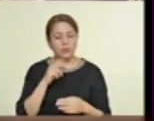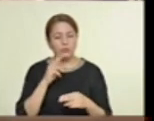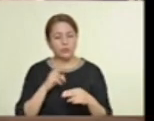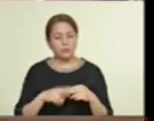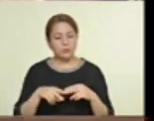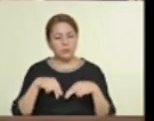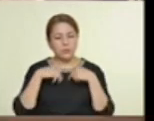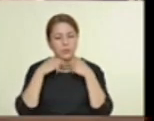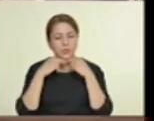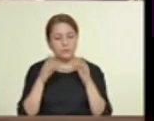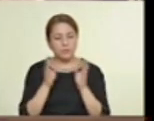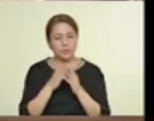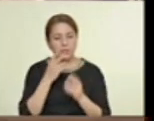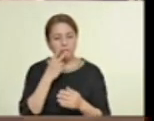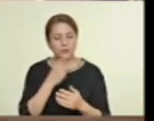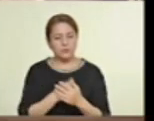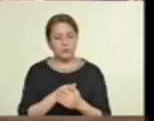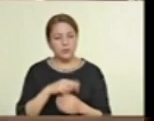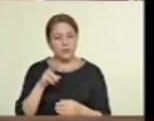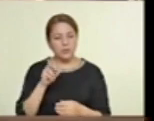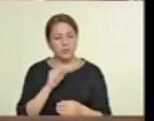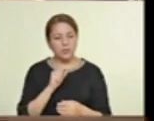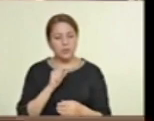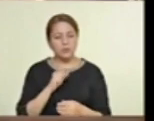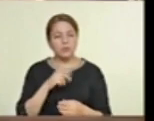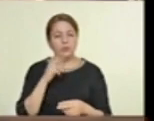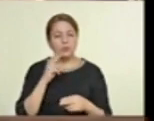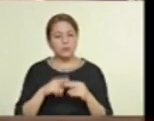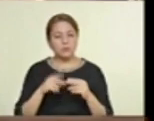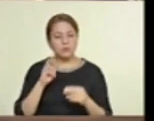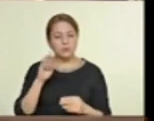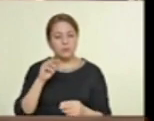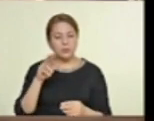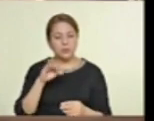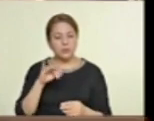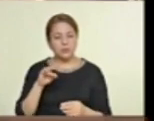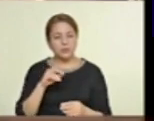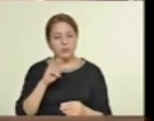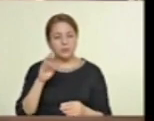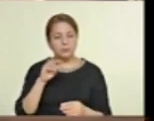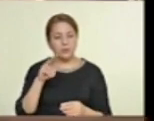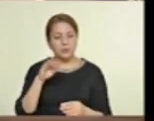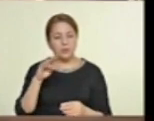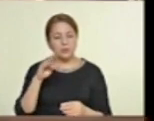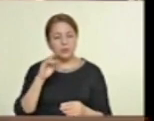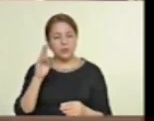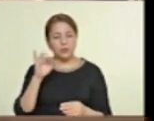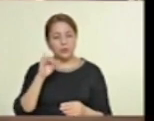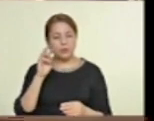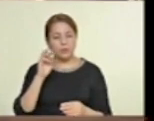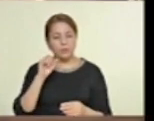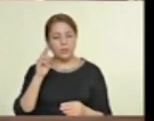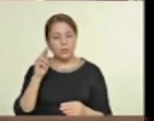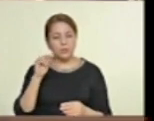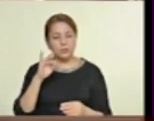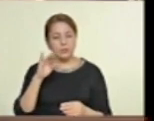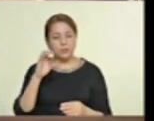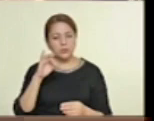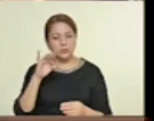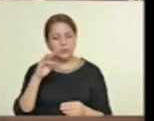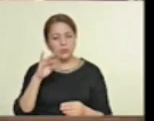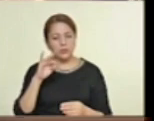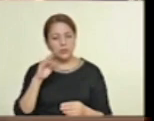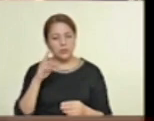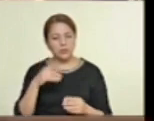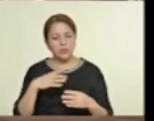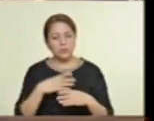qo'shimchasiga diqqatingizni qarating. La qo'shimchasi bilan ko'makchisining qisqargan shakli